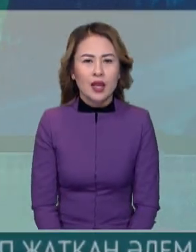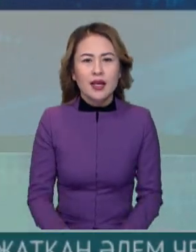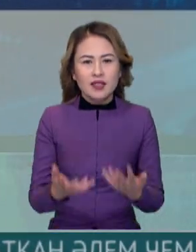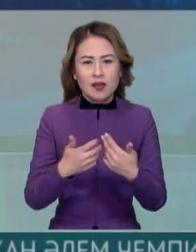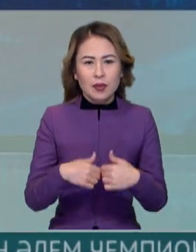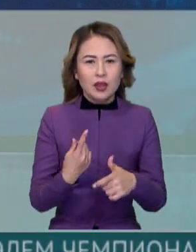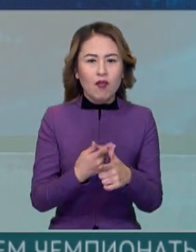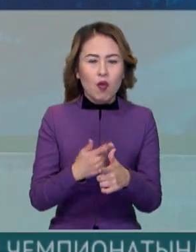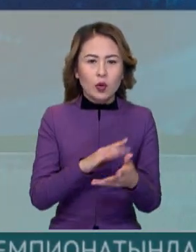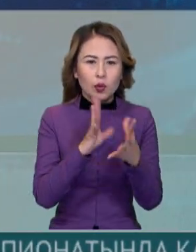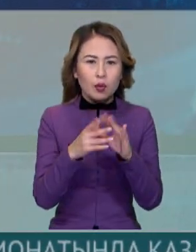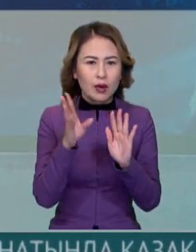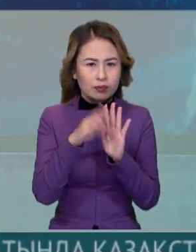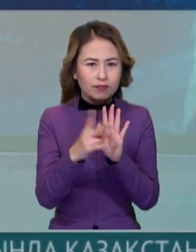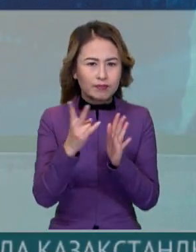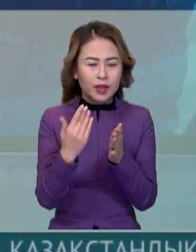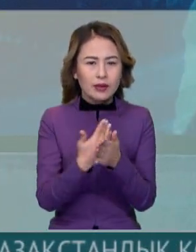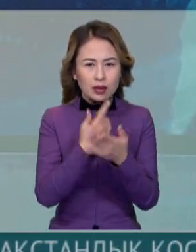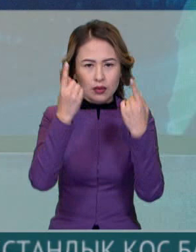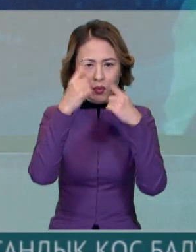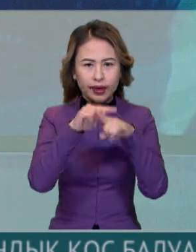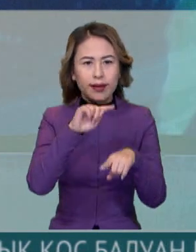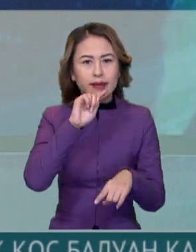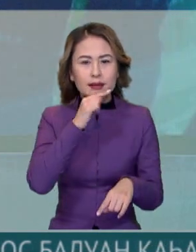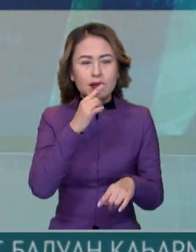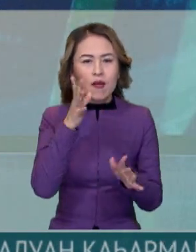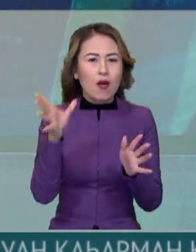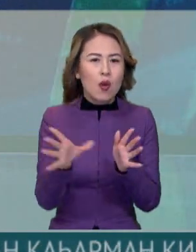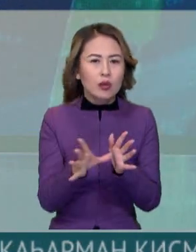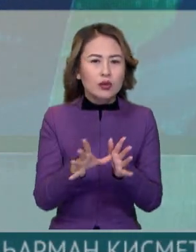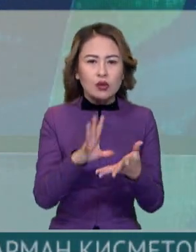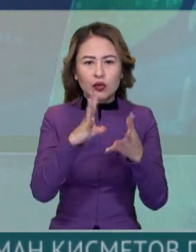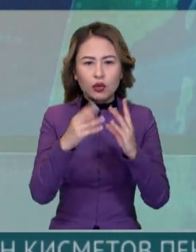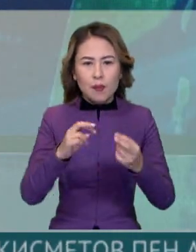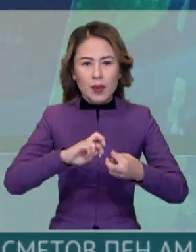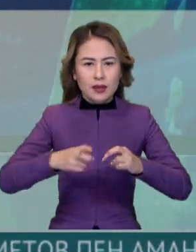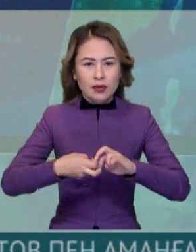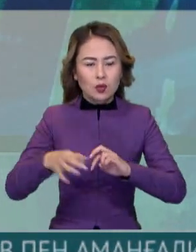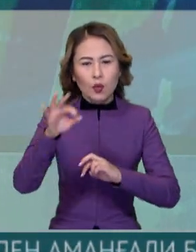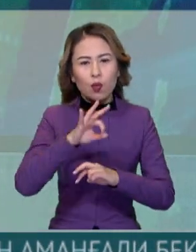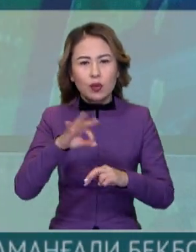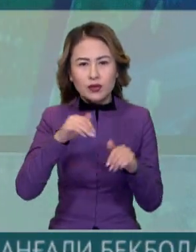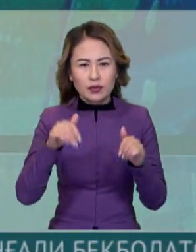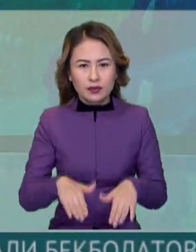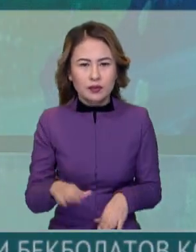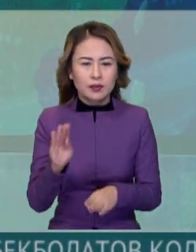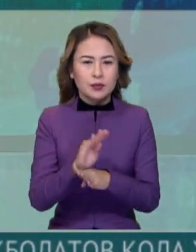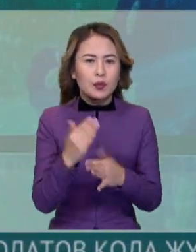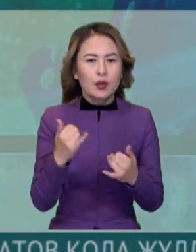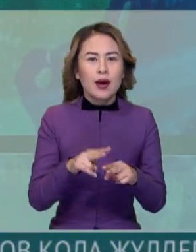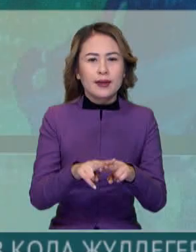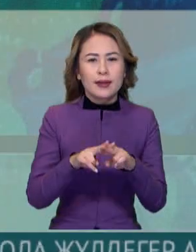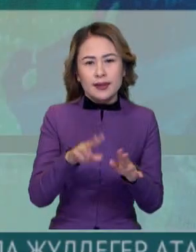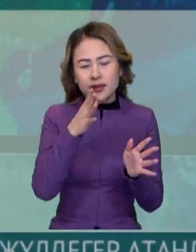Цифрлы трансформаторға қосылу керек. Бұл жаңа технология энергетика саласындағы күрделі мәселелерді шешуге сеп болмақ.